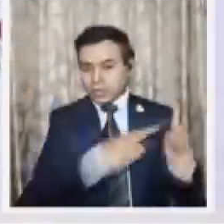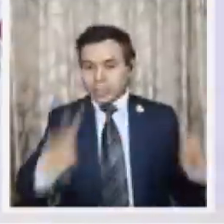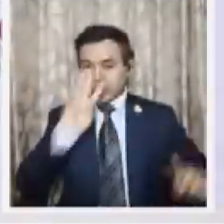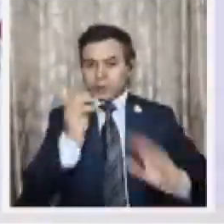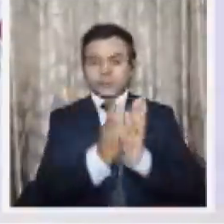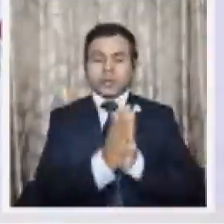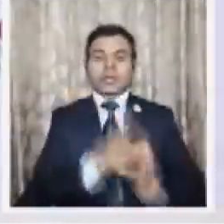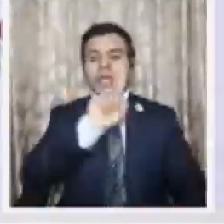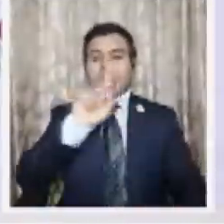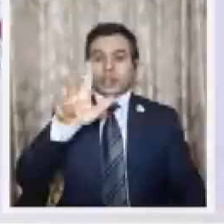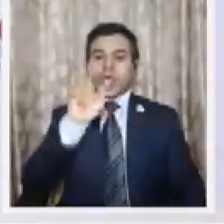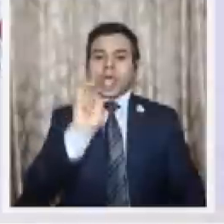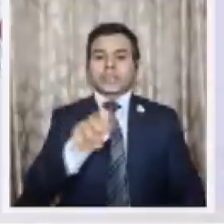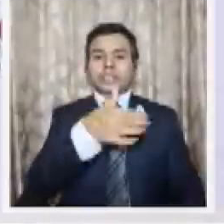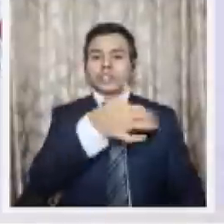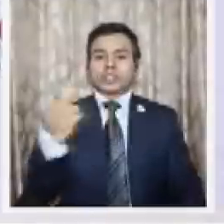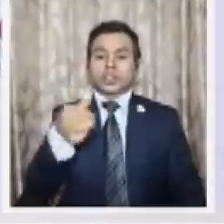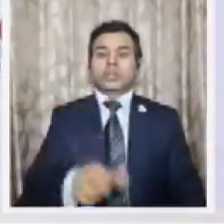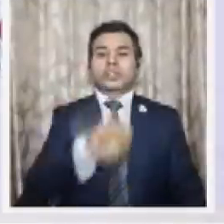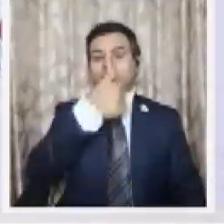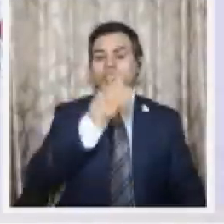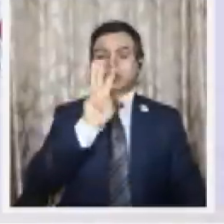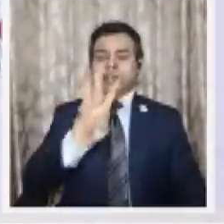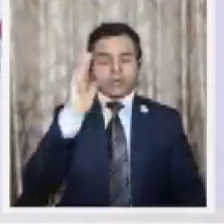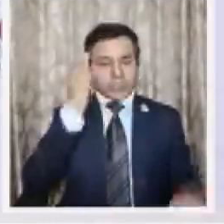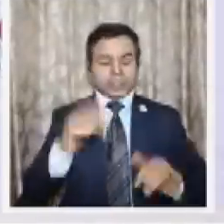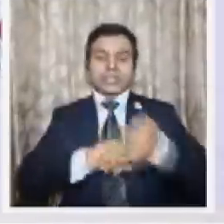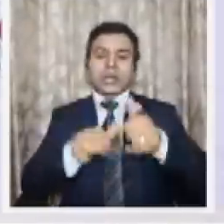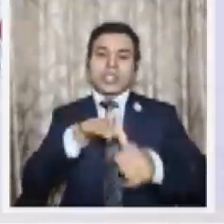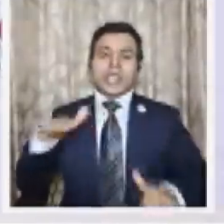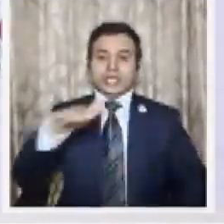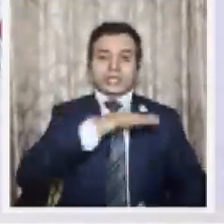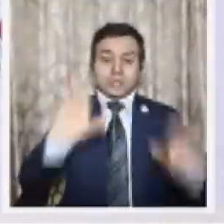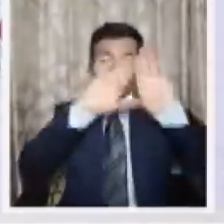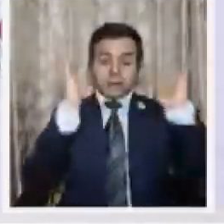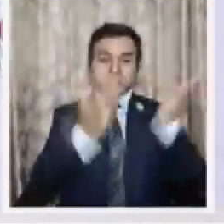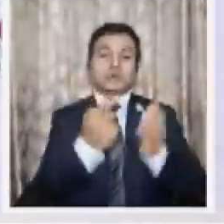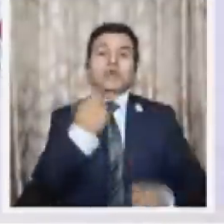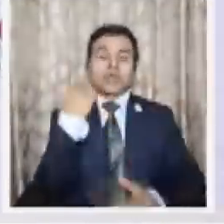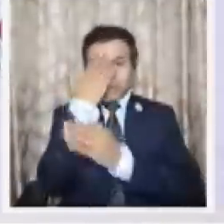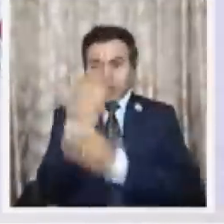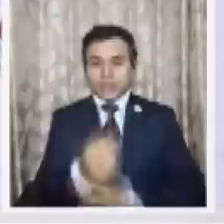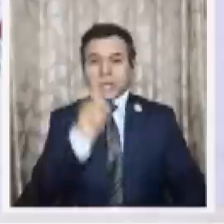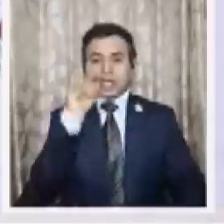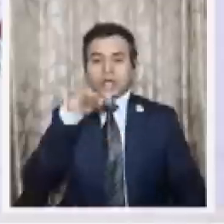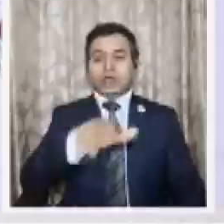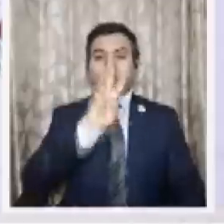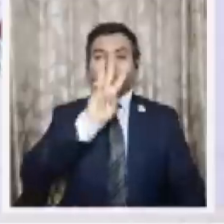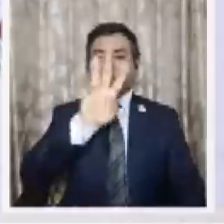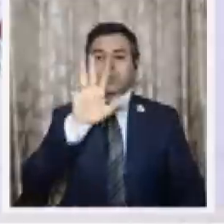পূর্ব এশিয়ায়। বিশ্বে শনাক্ত হয়েছে 24 ঘন্টায় 1,35,212 জন এবং এ পর্যন্ত